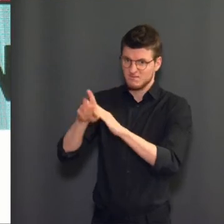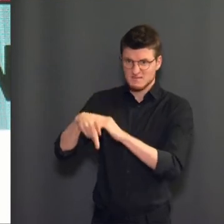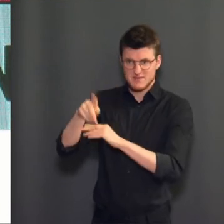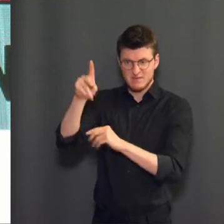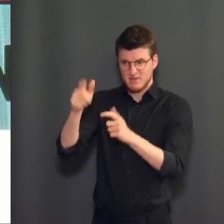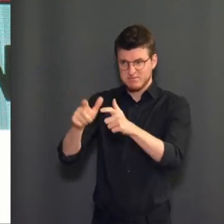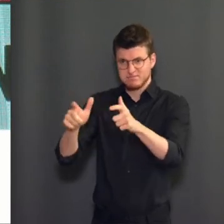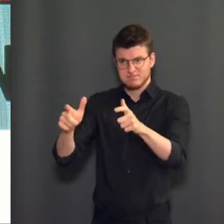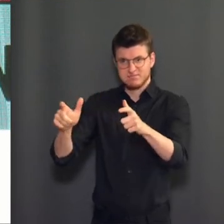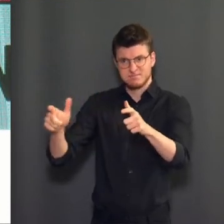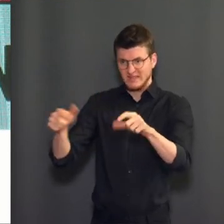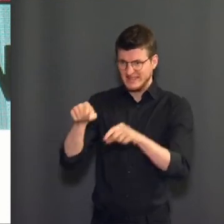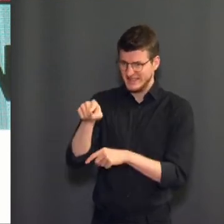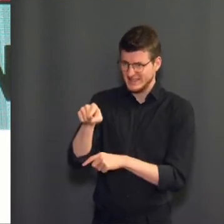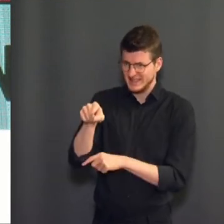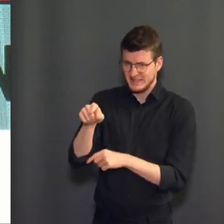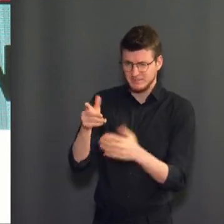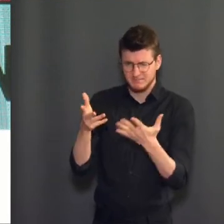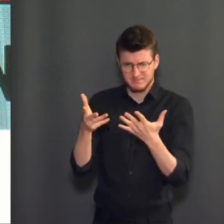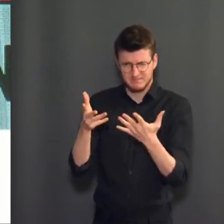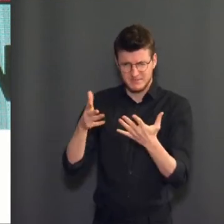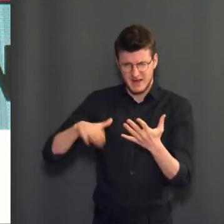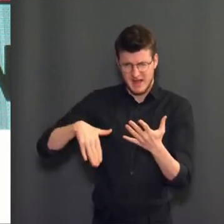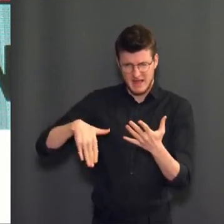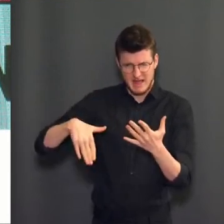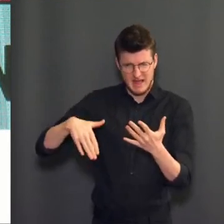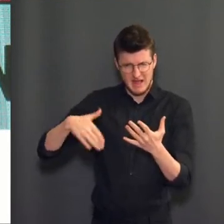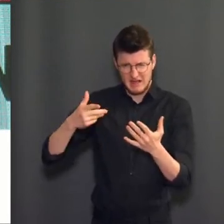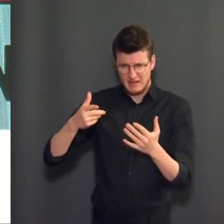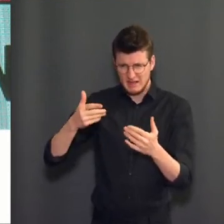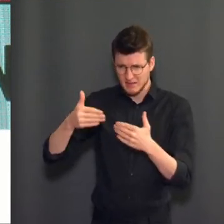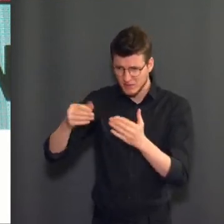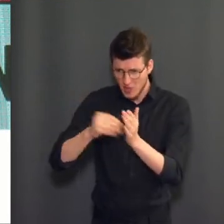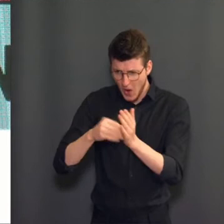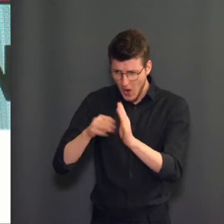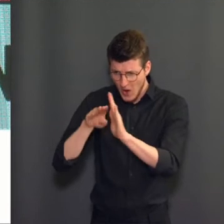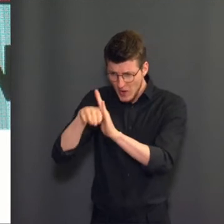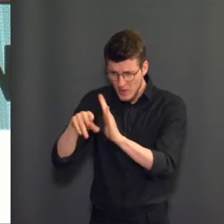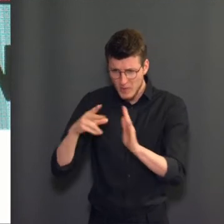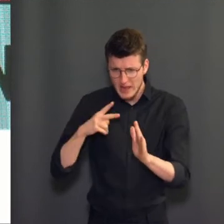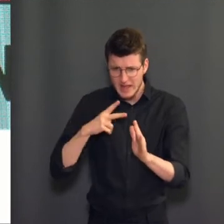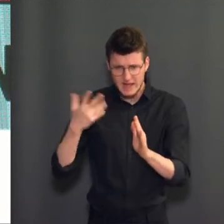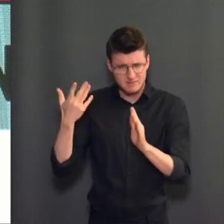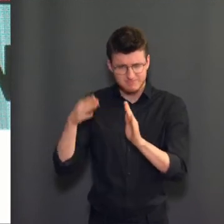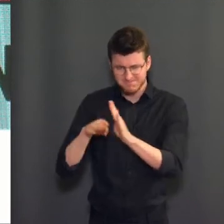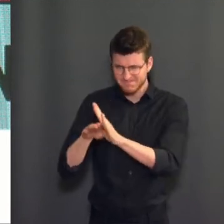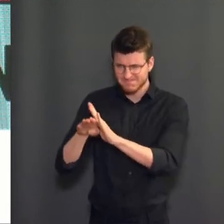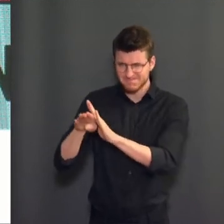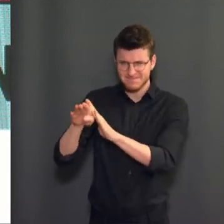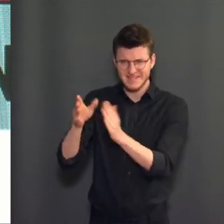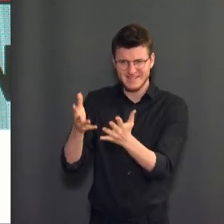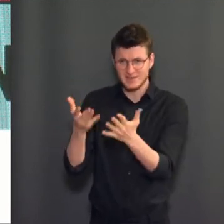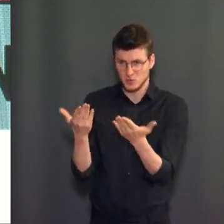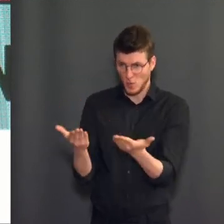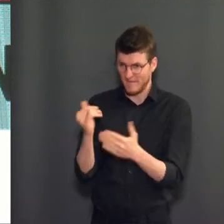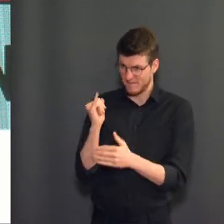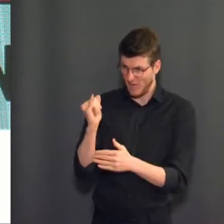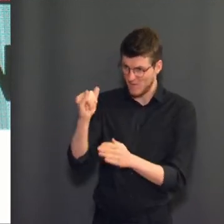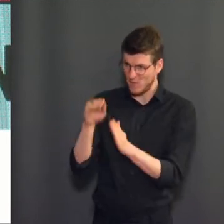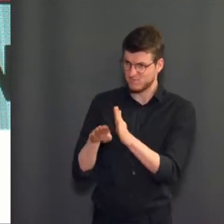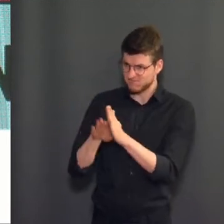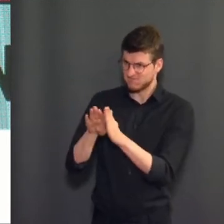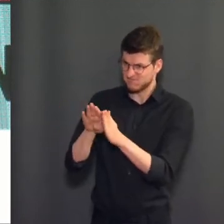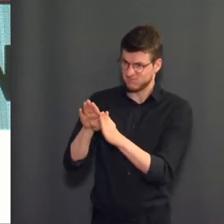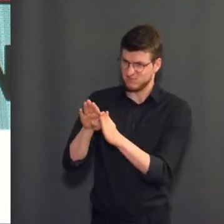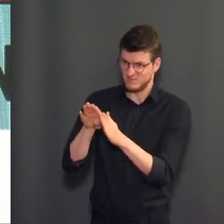slechts laattijdig keert. Aan het huidige tempo zal binnen een week de grens van 1000 patiënten op